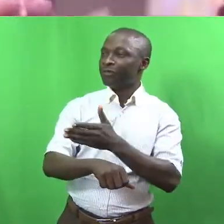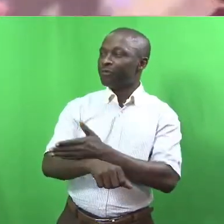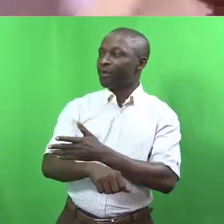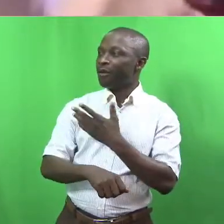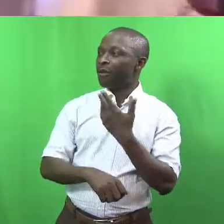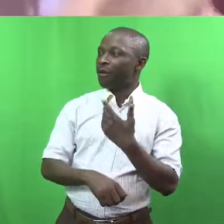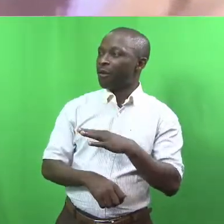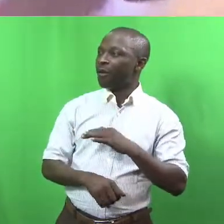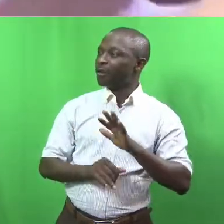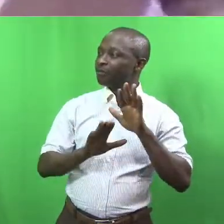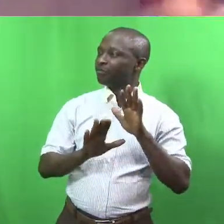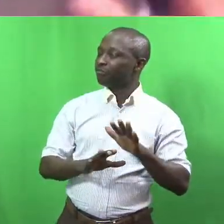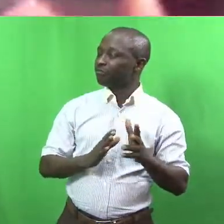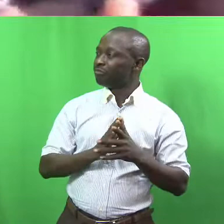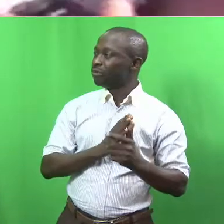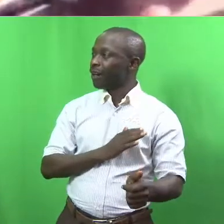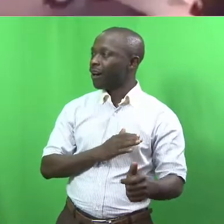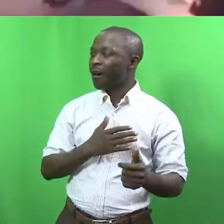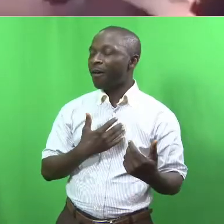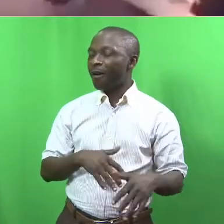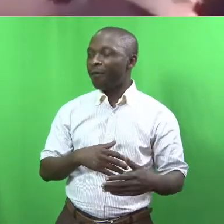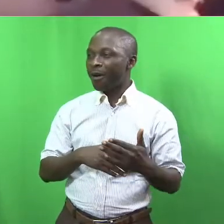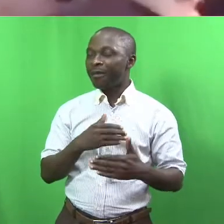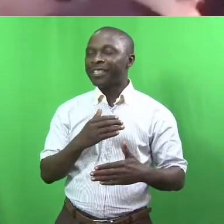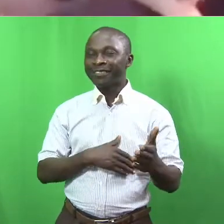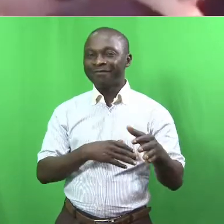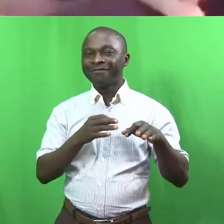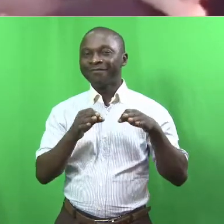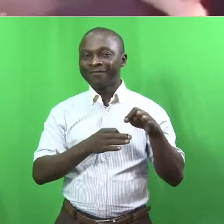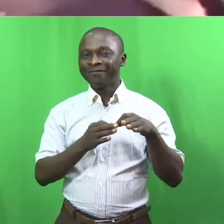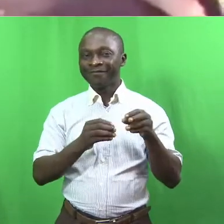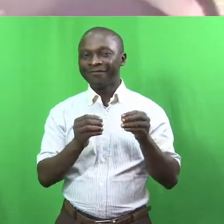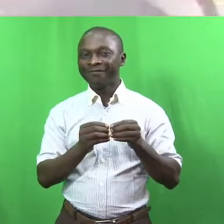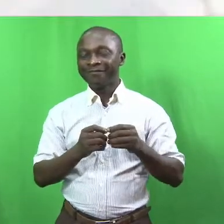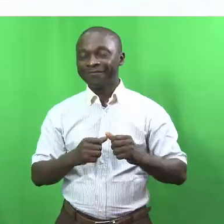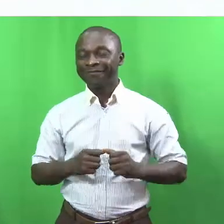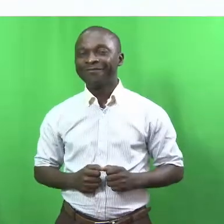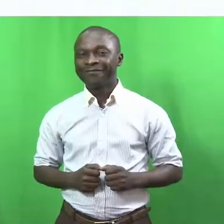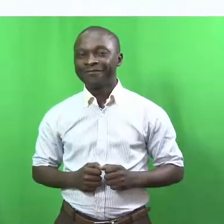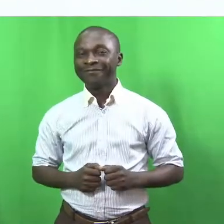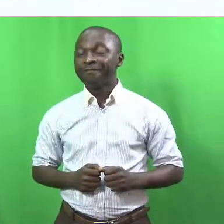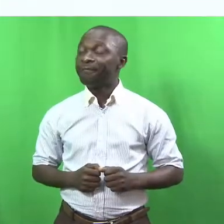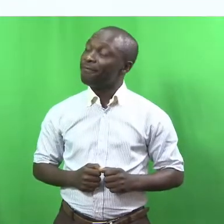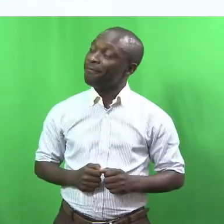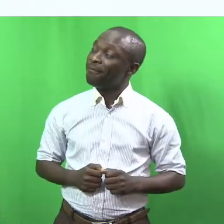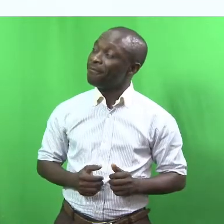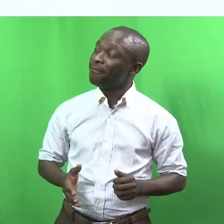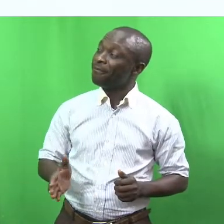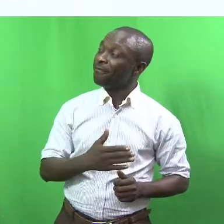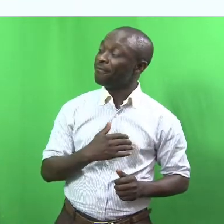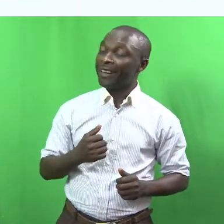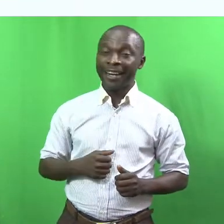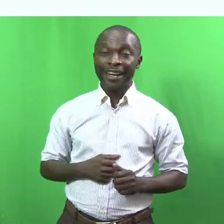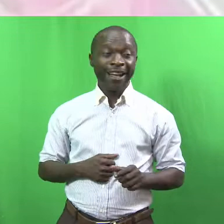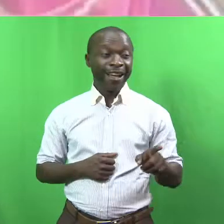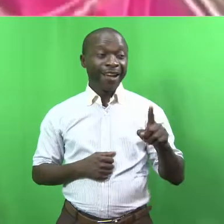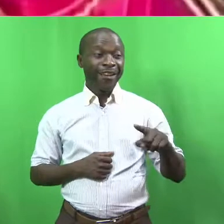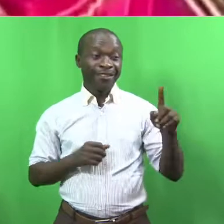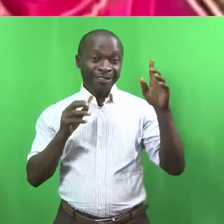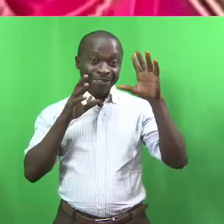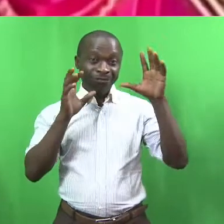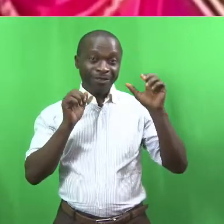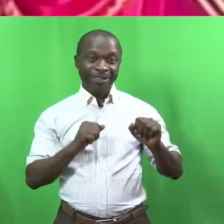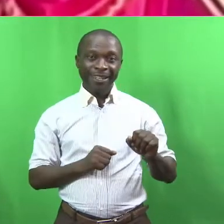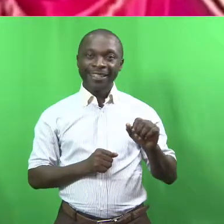d'avancement des travaux routiers. Nous dresserons le bilan dans ce 20h. Le président congolais Félix